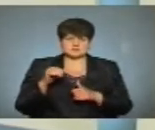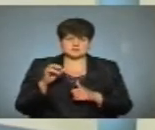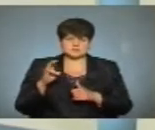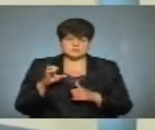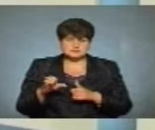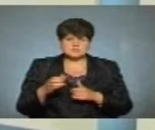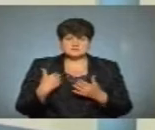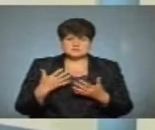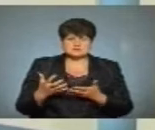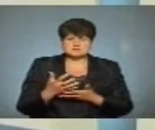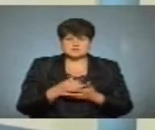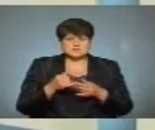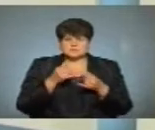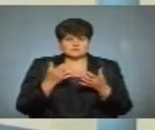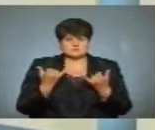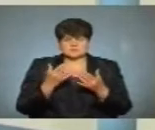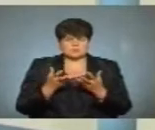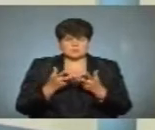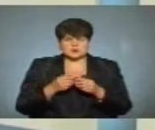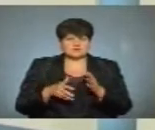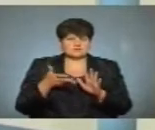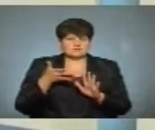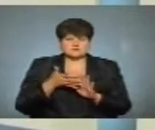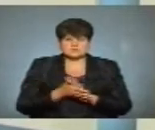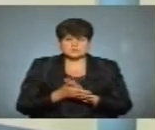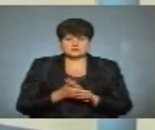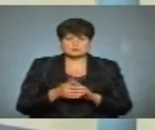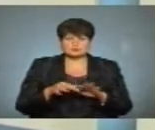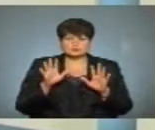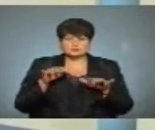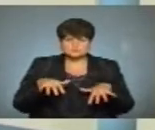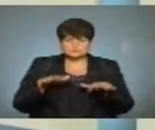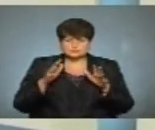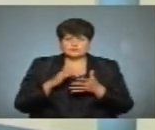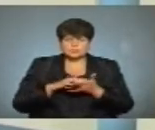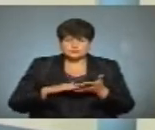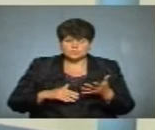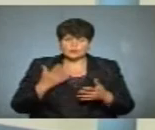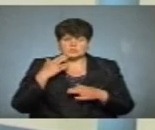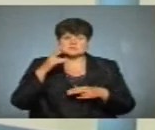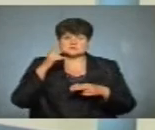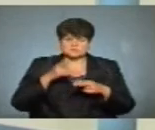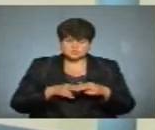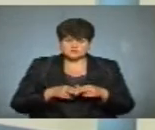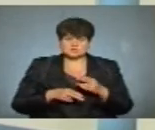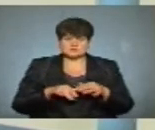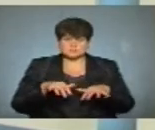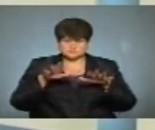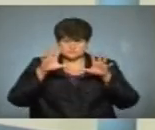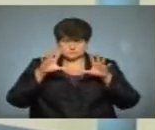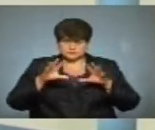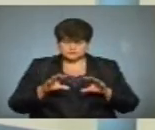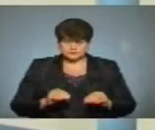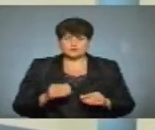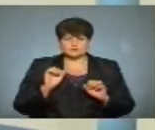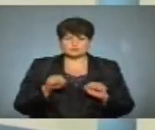ми збираємо. Ми зараз не можемо ще порахувати кількості втрат, тому що негода триває. Коли буде негода закінчена, тобто закінчиться паводок нас, ми будемо